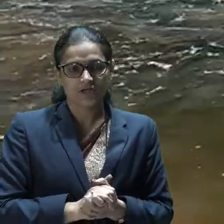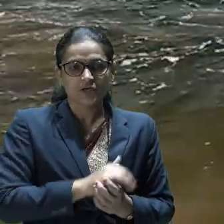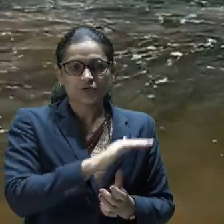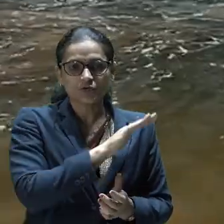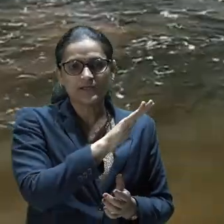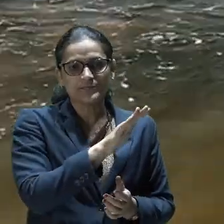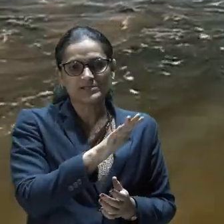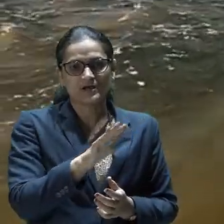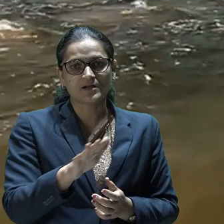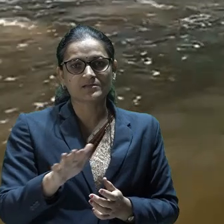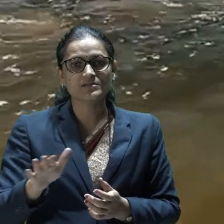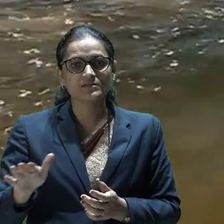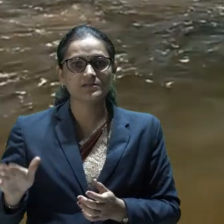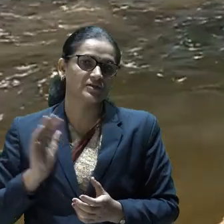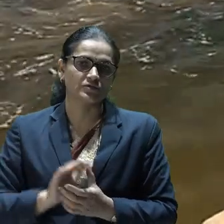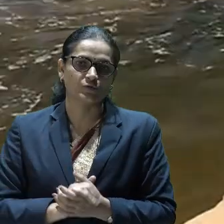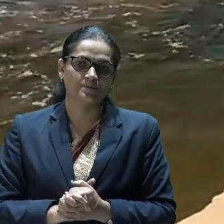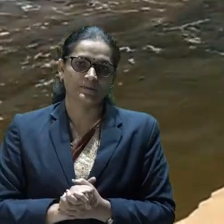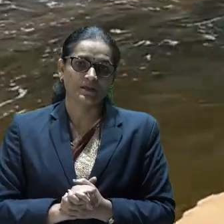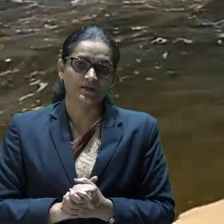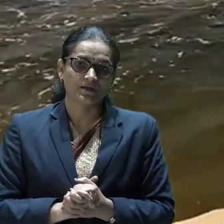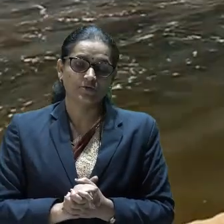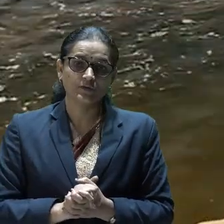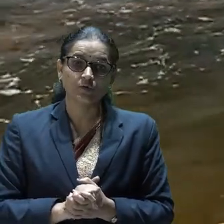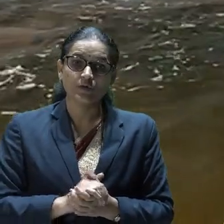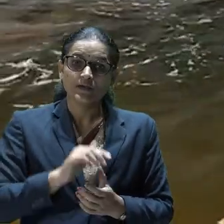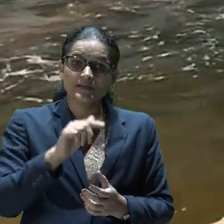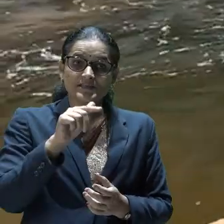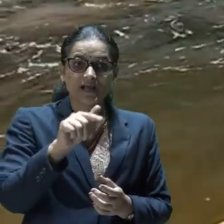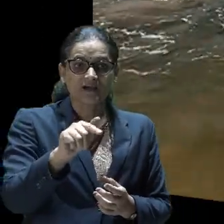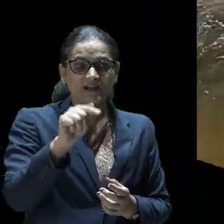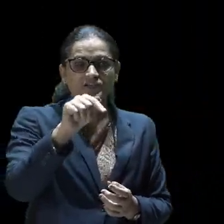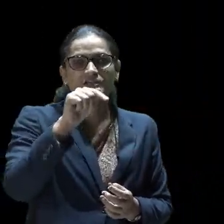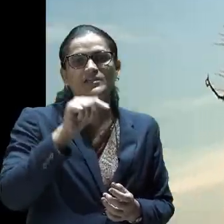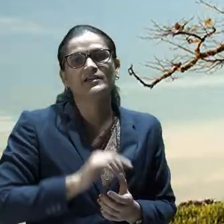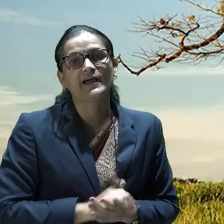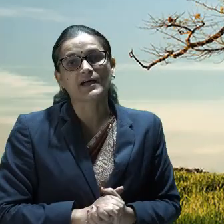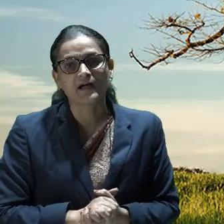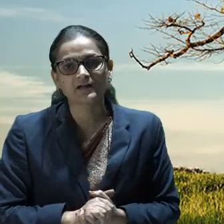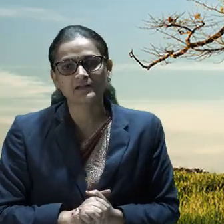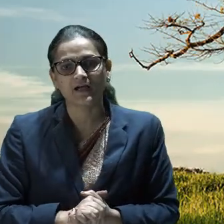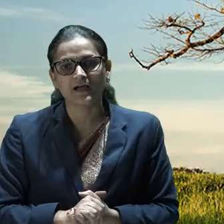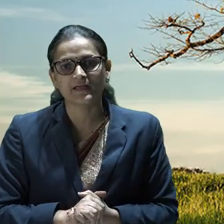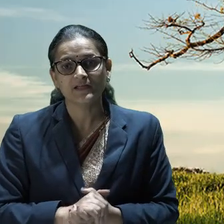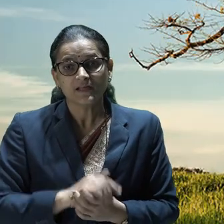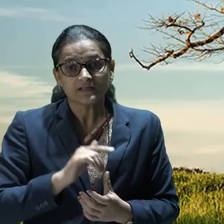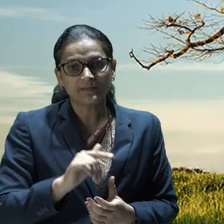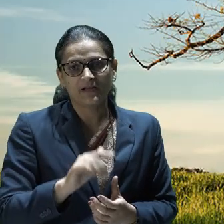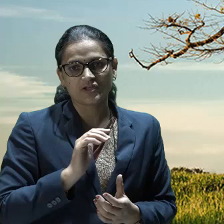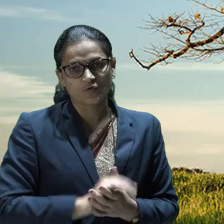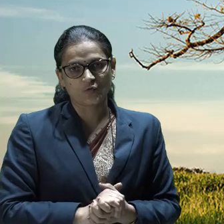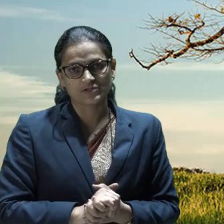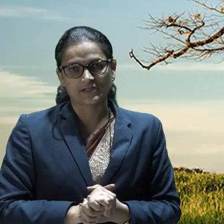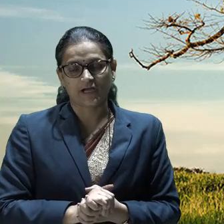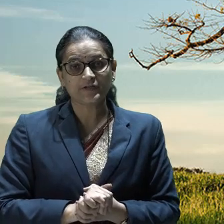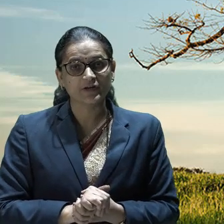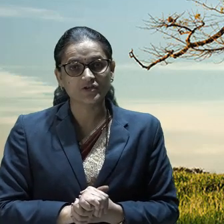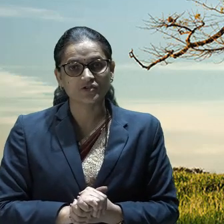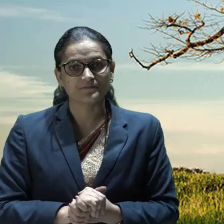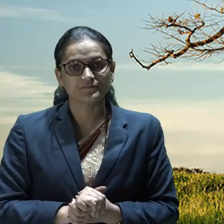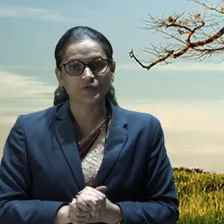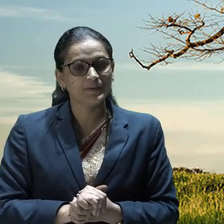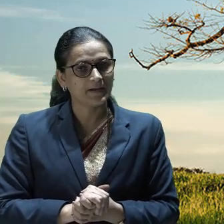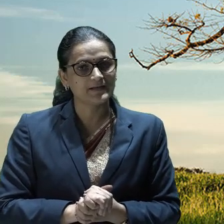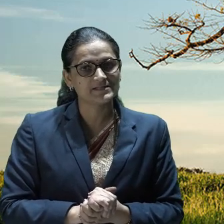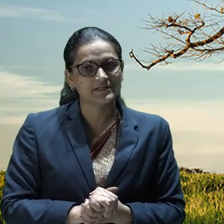लक्षात घ्या, तो नेहमी शांत असतो. कवी म्हणतो की सागराची ही जी काय अथांगता आहे ती मला शिकवून जाते. आणि